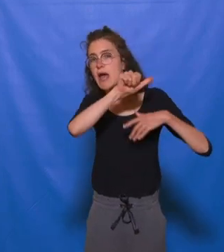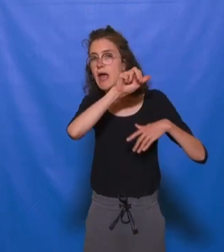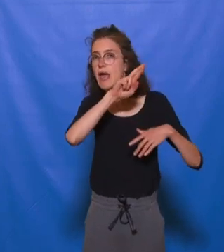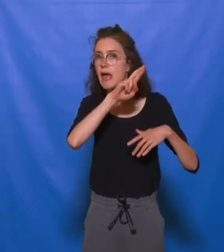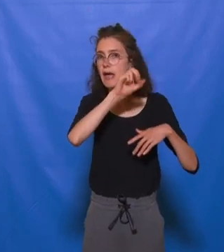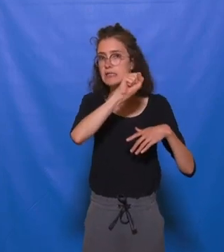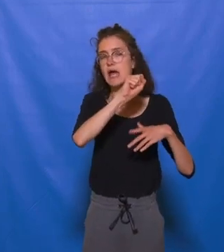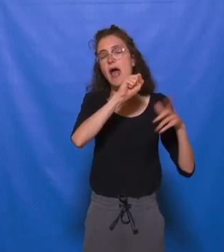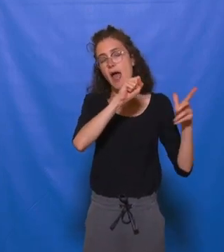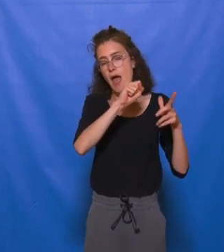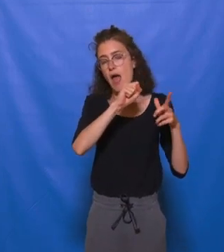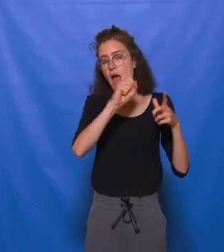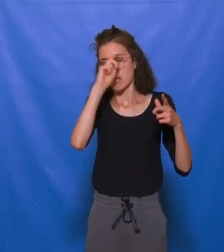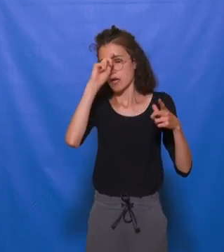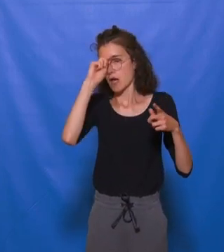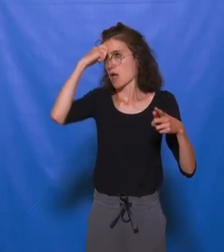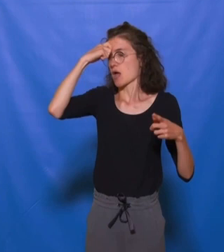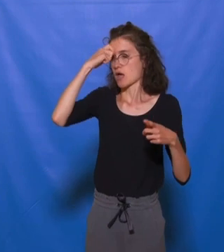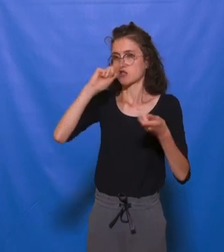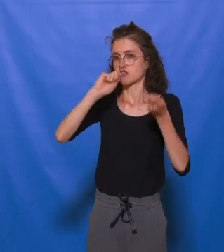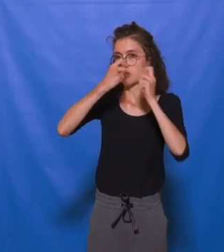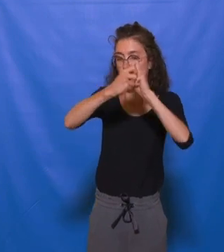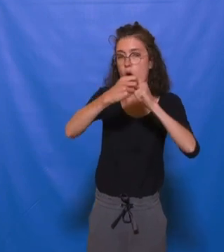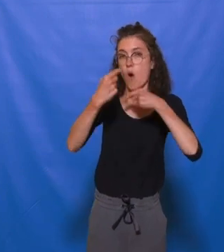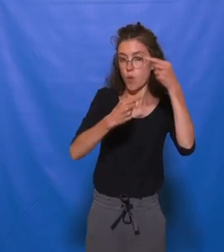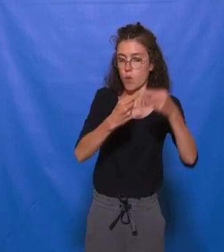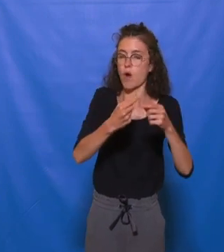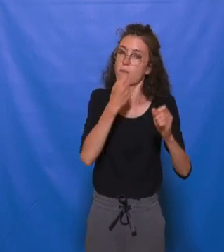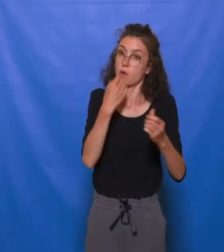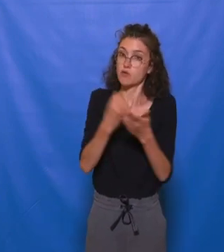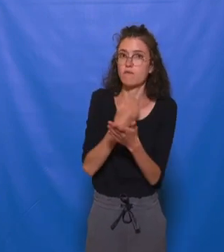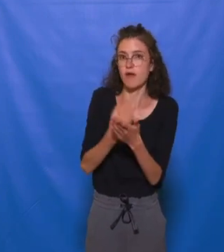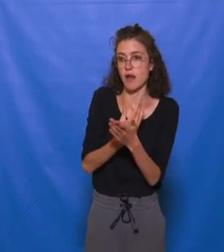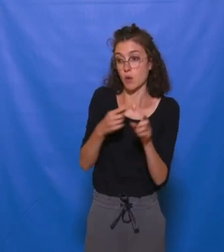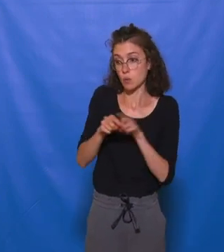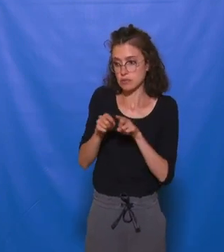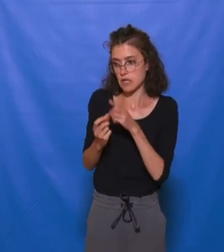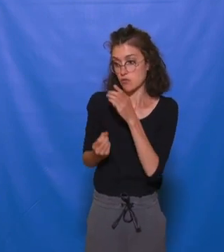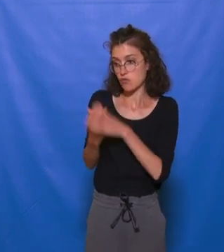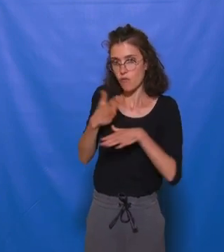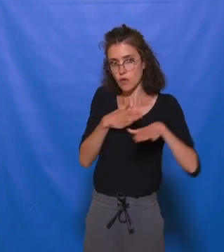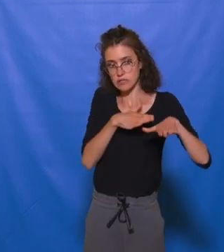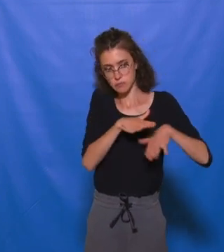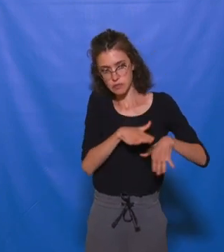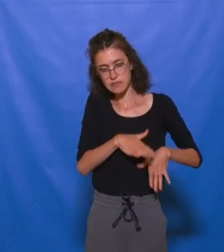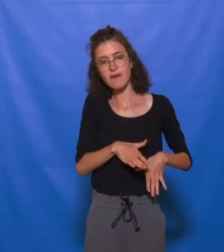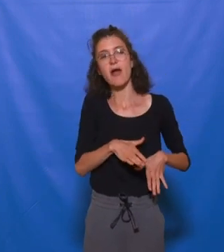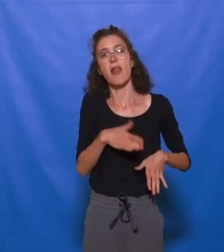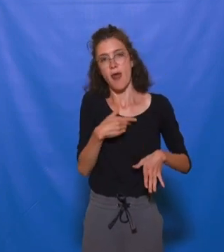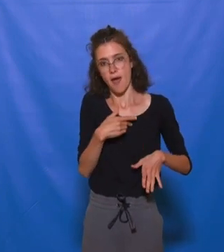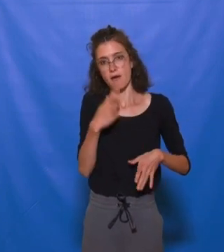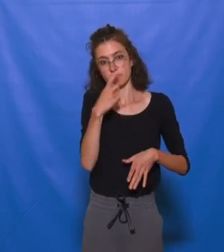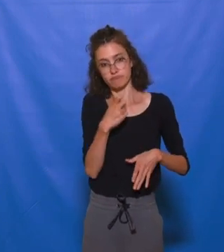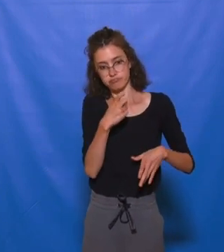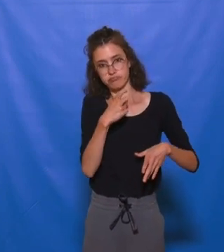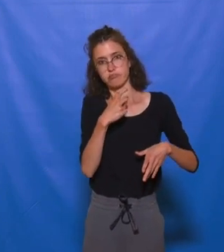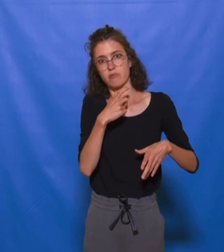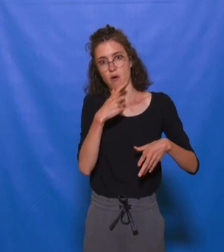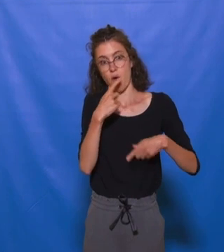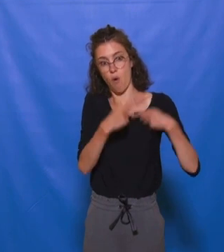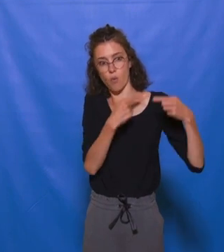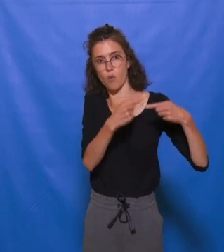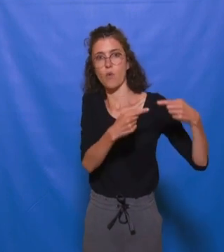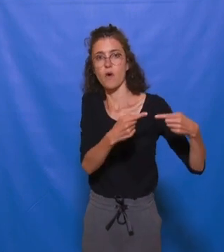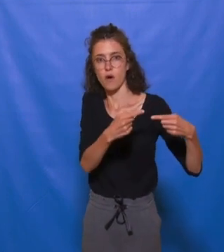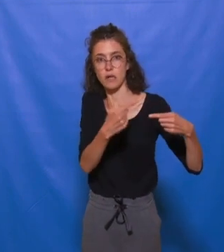bonne nouvelle. Marlène l'a dit, on a un certain nombre de nouveaux dispositifs qui sont identifiés pour le Breil et la Bottière.